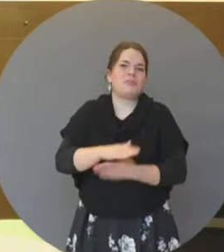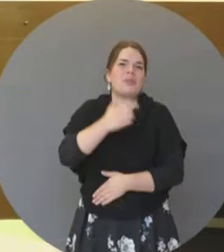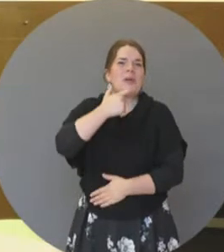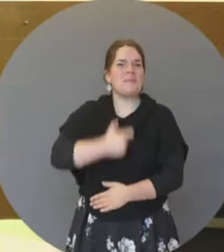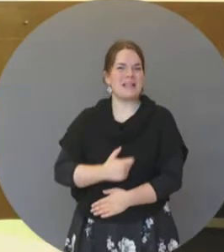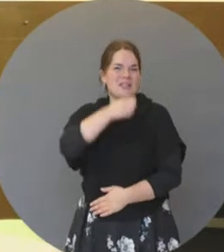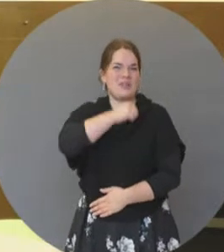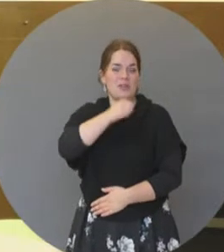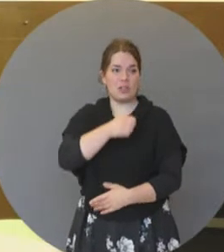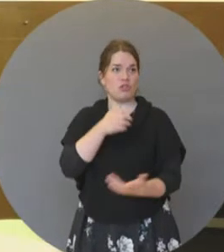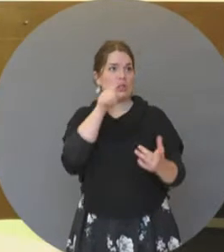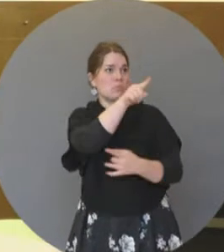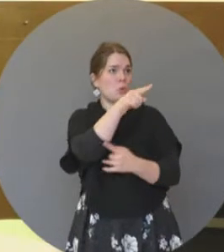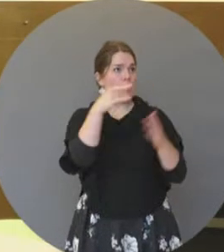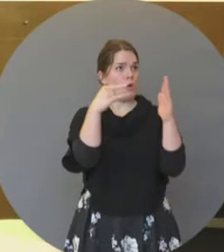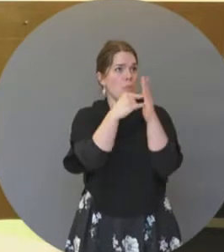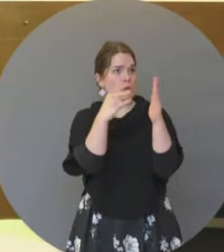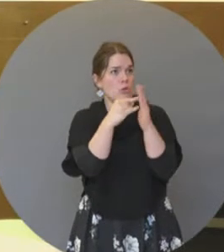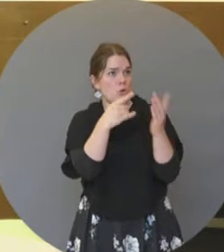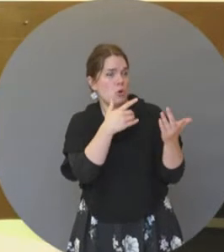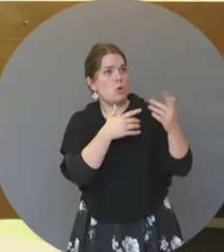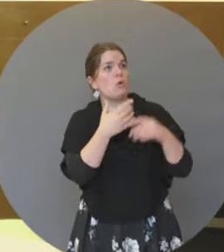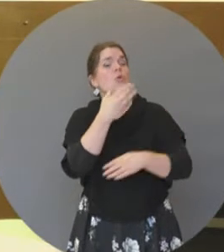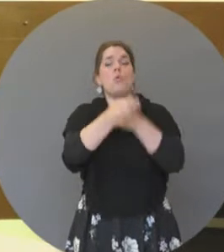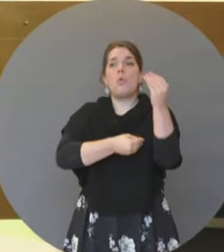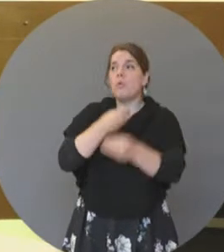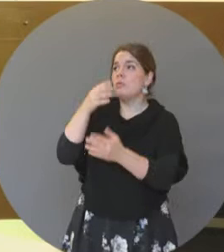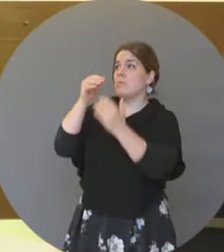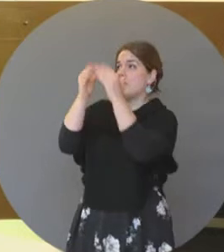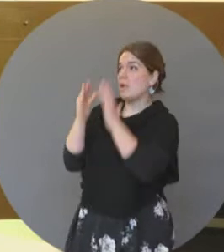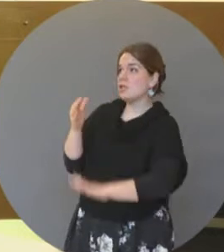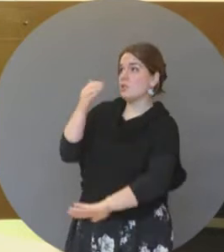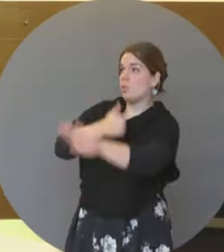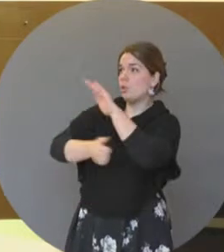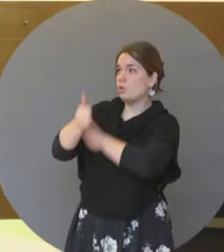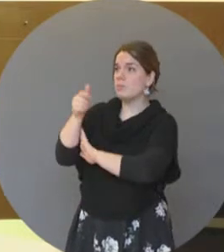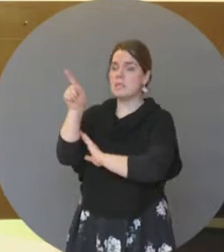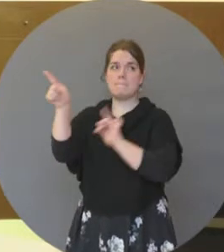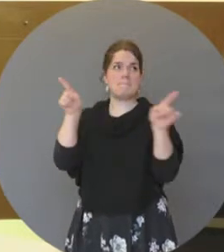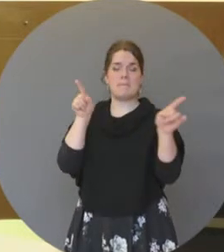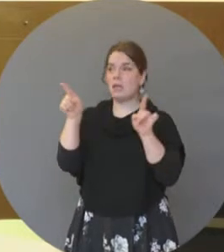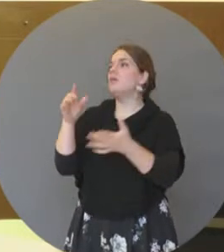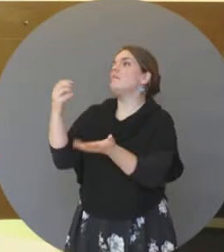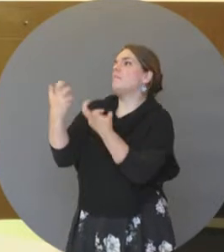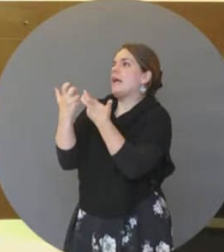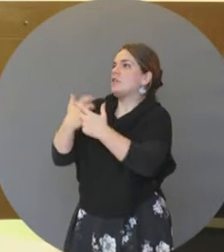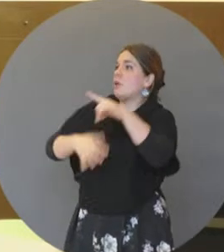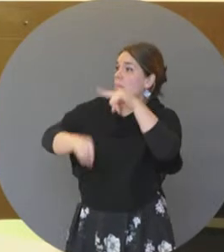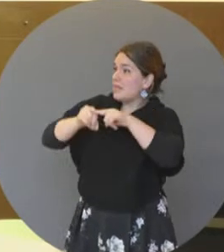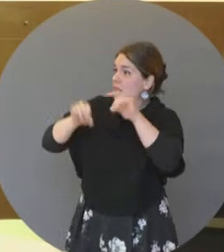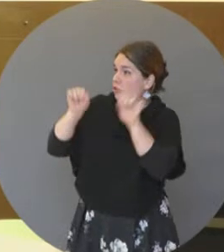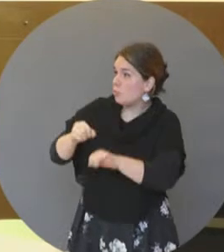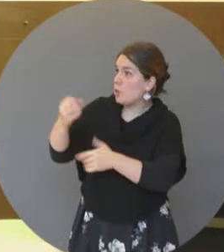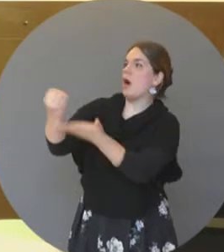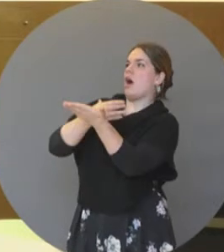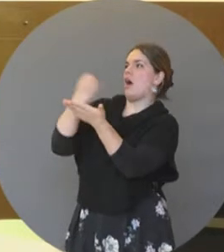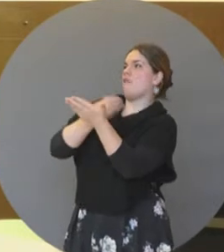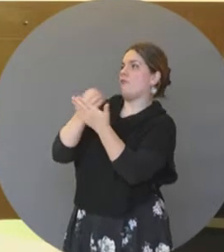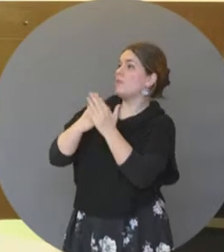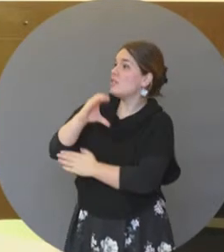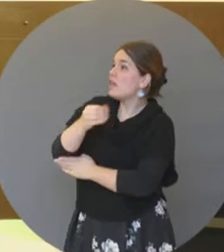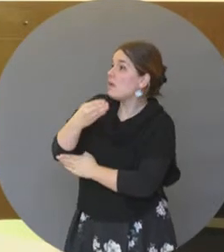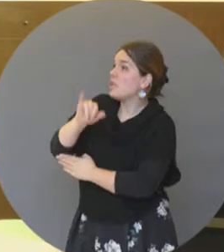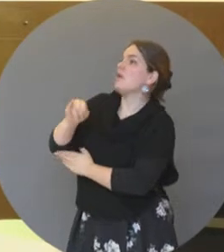et dispositifs existants tels que déposer une demande d'APA une demande de PCH une demande de CMI